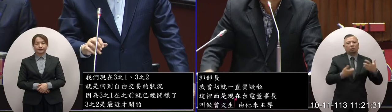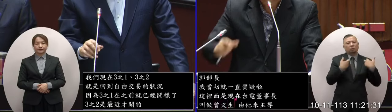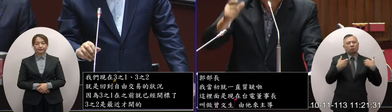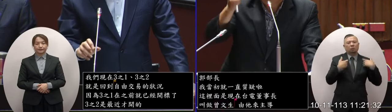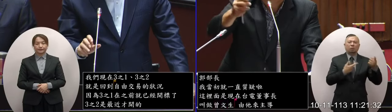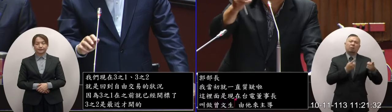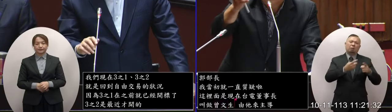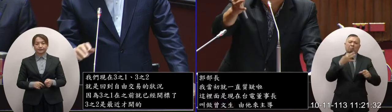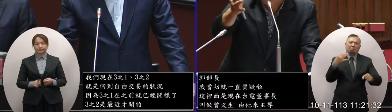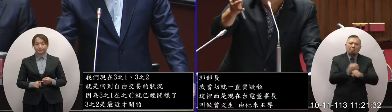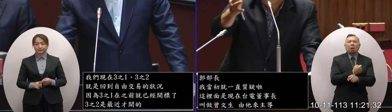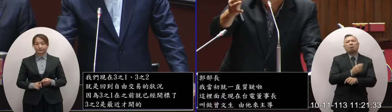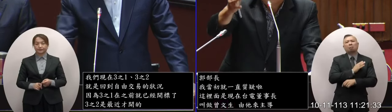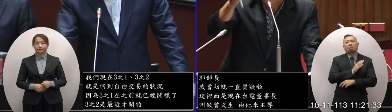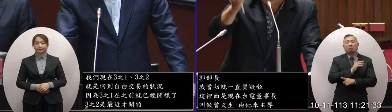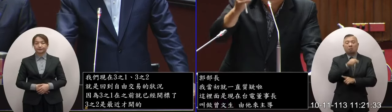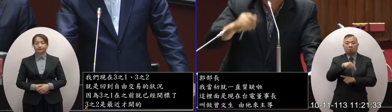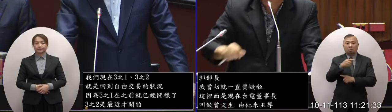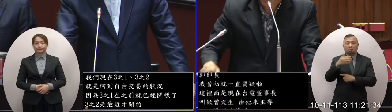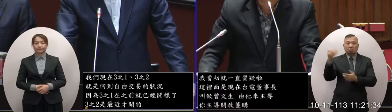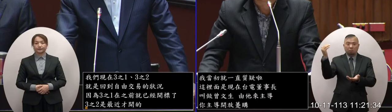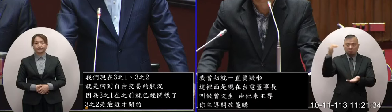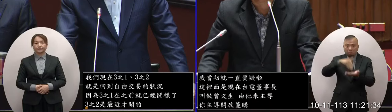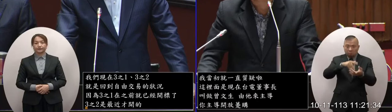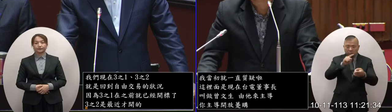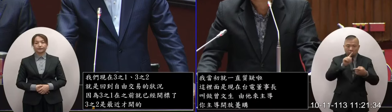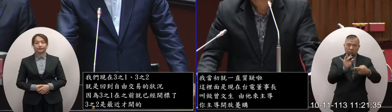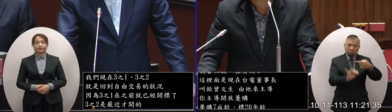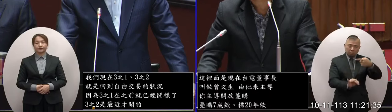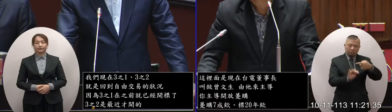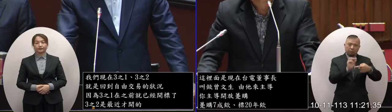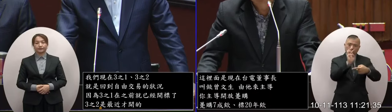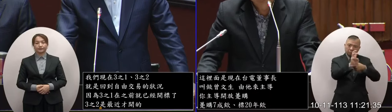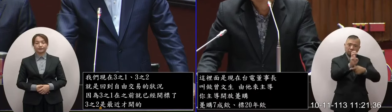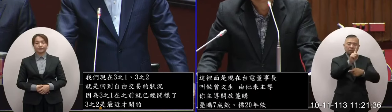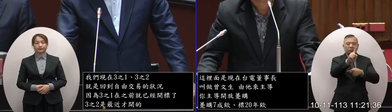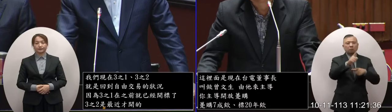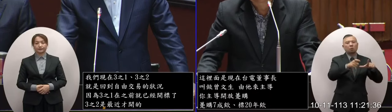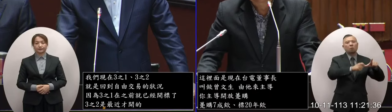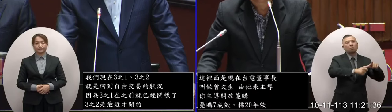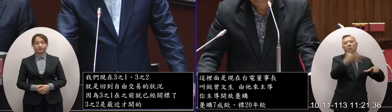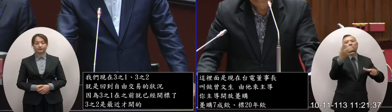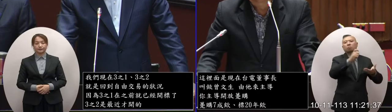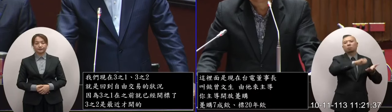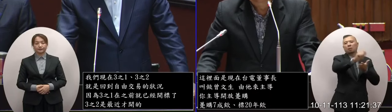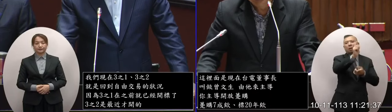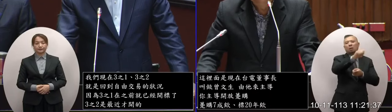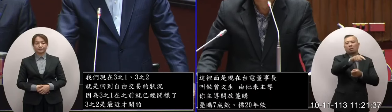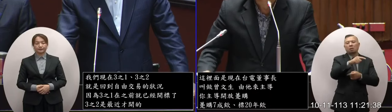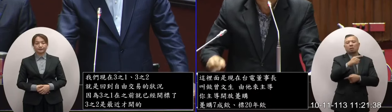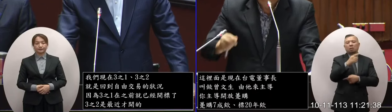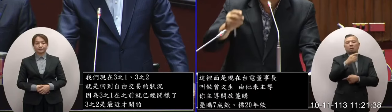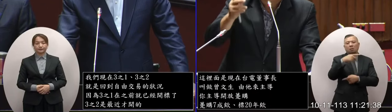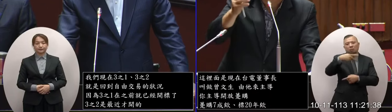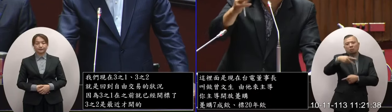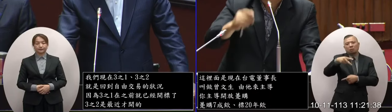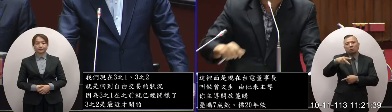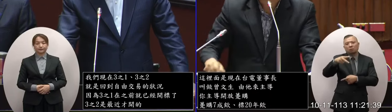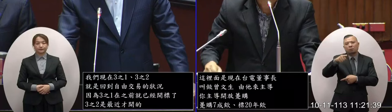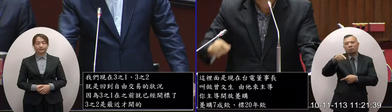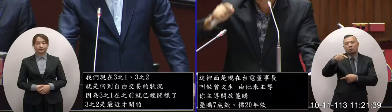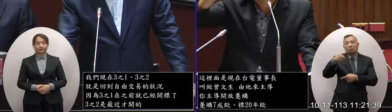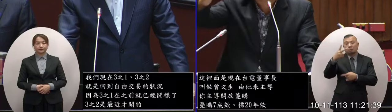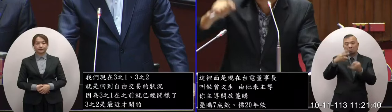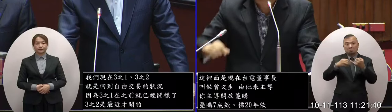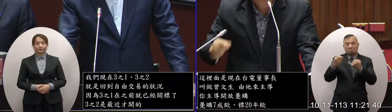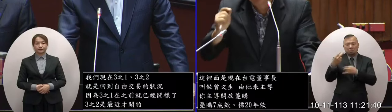不对？啊，结果剩30%。30%公开招标，2块2毛2，哦，但是啊，你趸